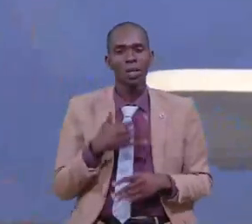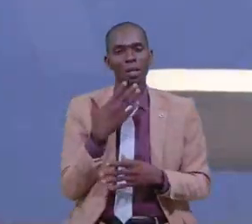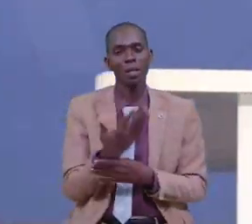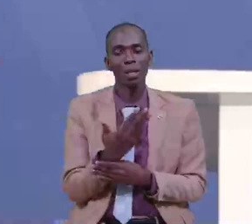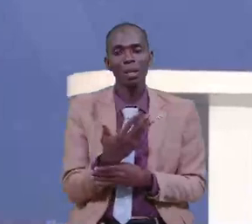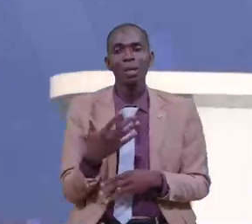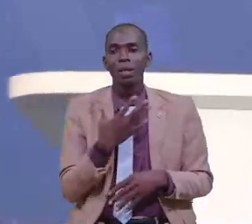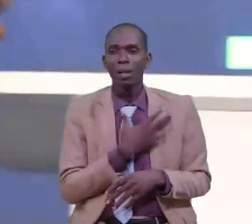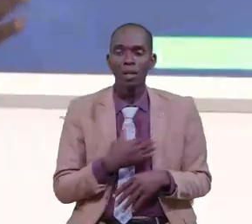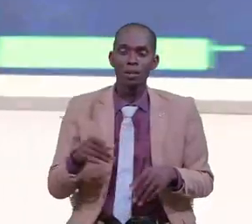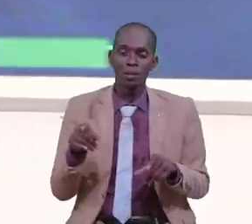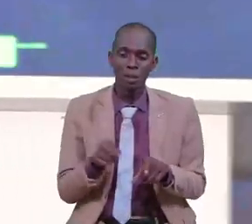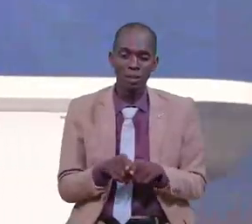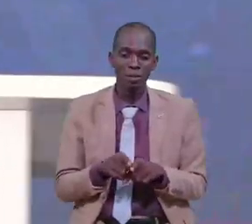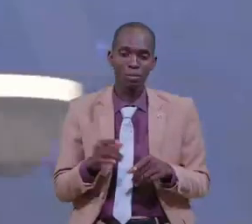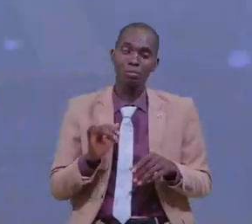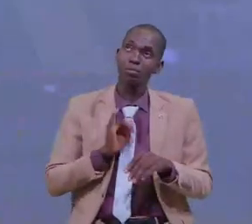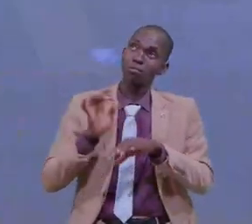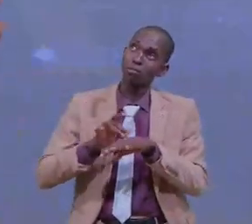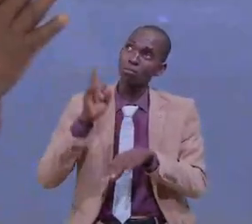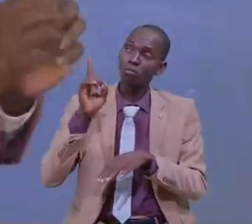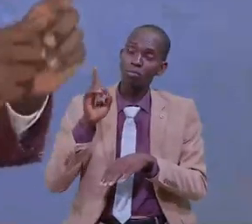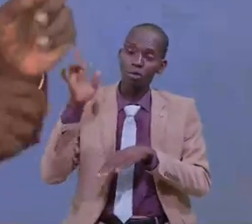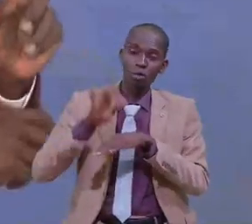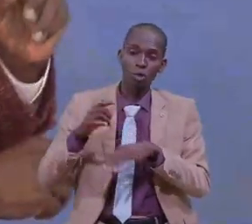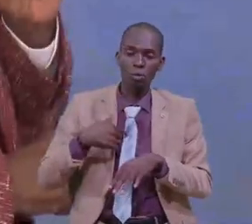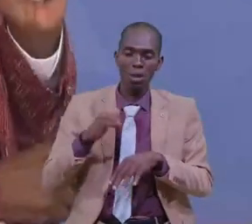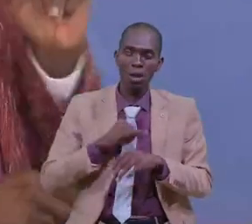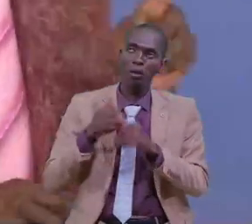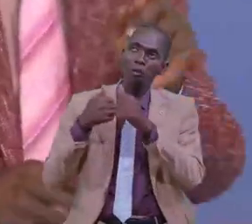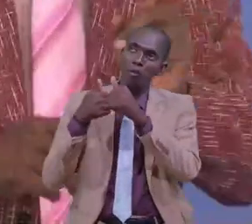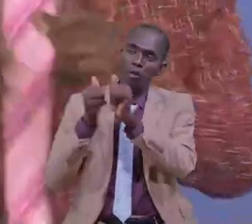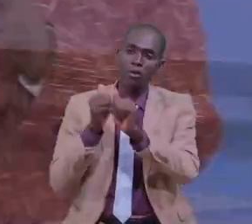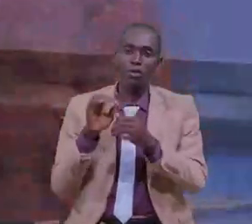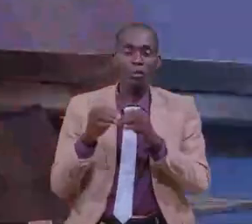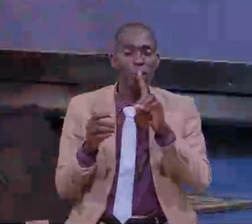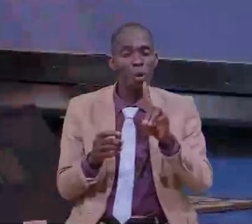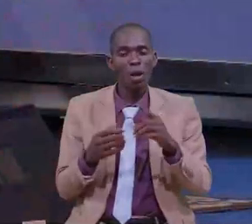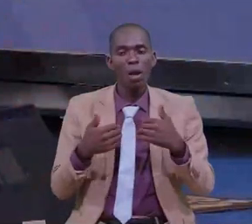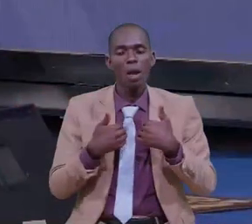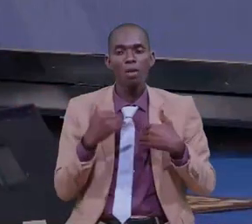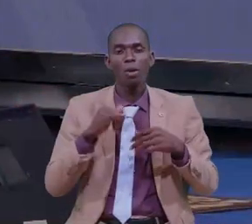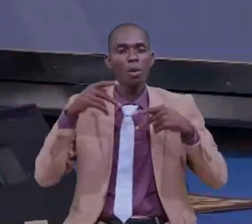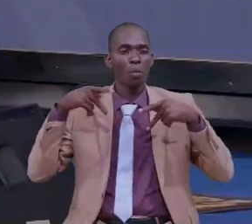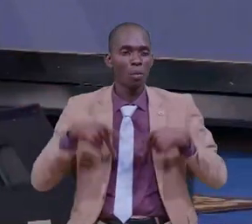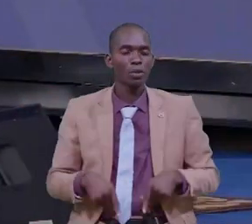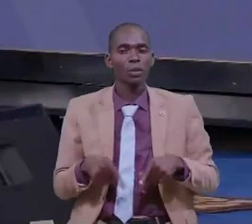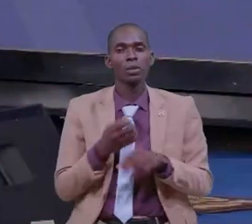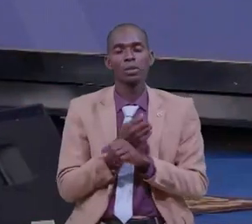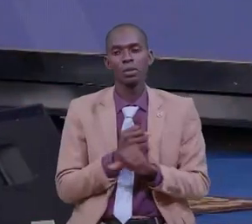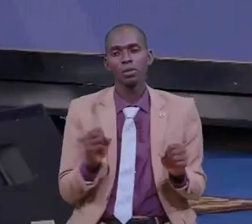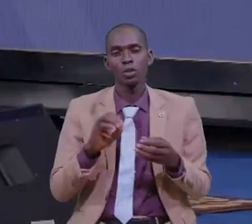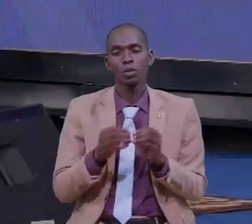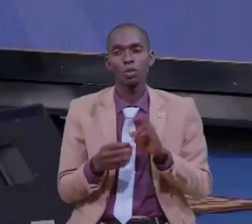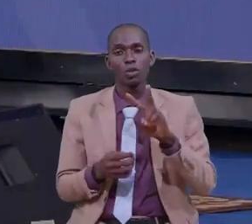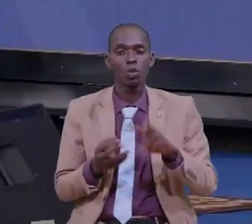a enseigné ses doigts, comme il enseignait, il a suivi. C'est ce que nous avons. Premièrement, nous avons le salut personnel.